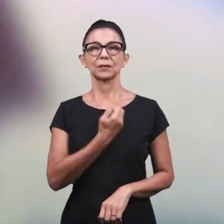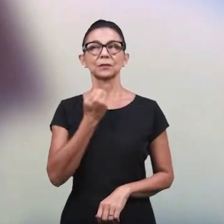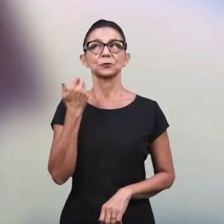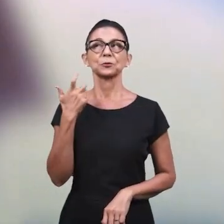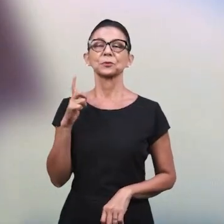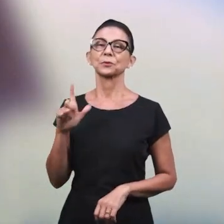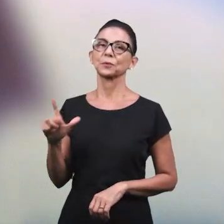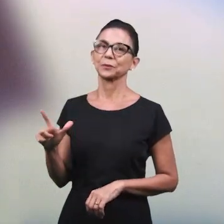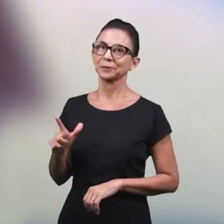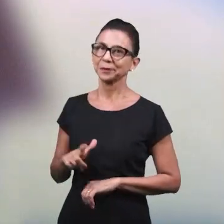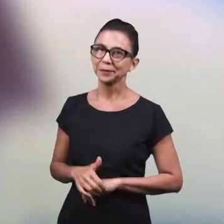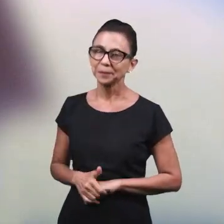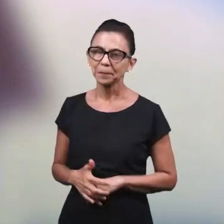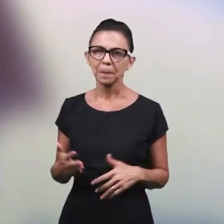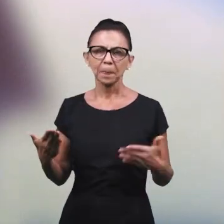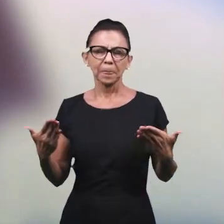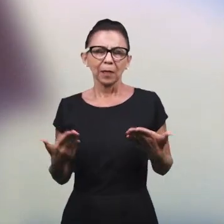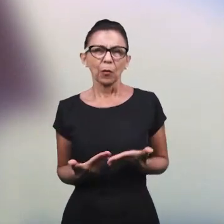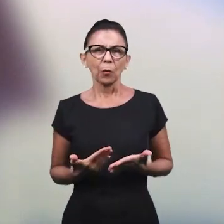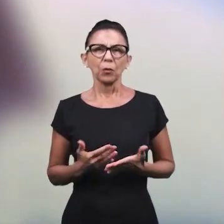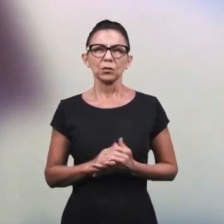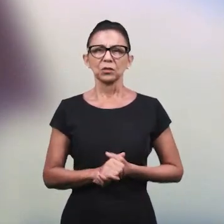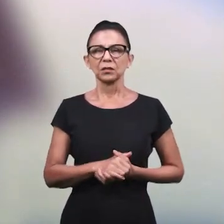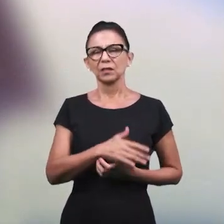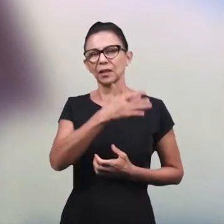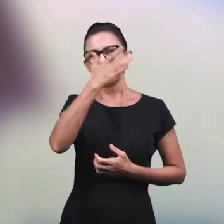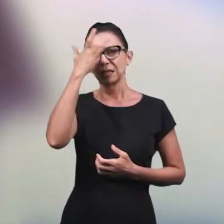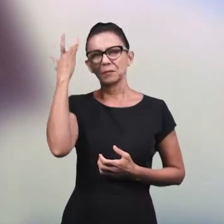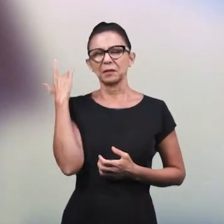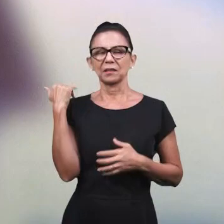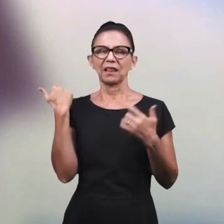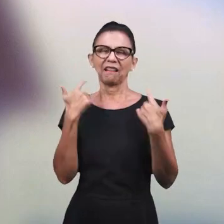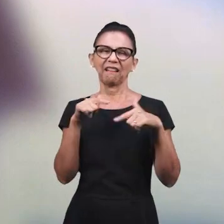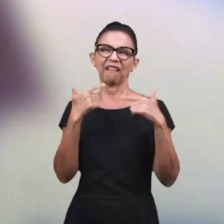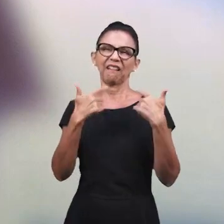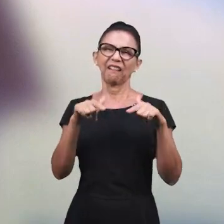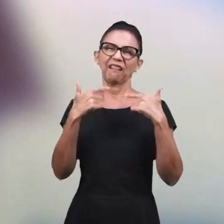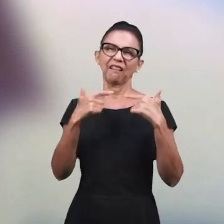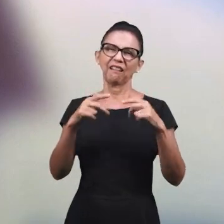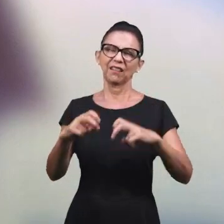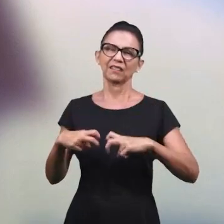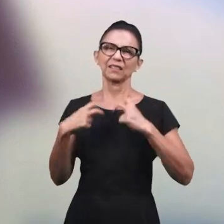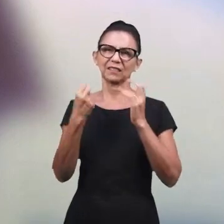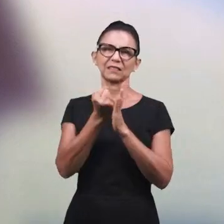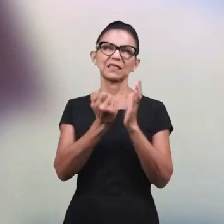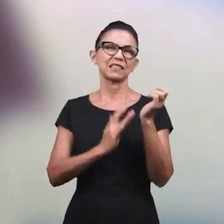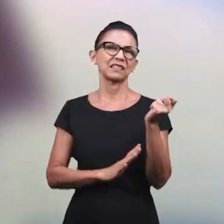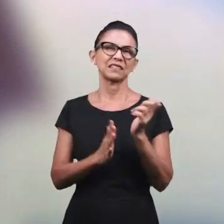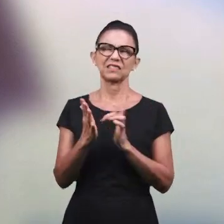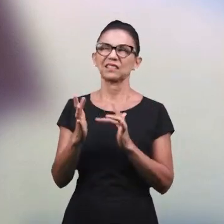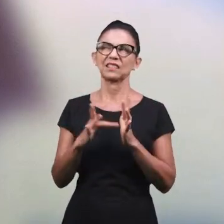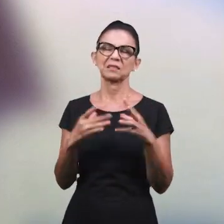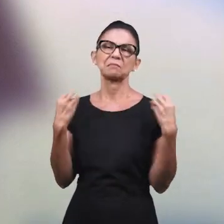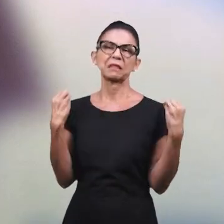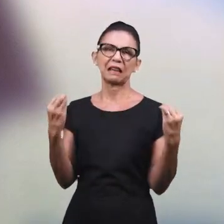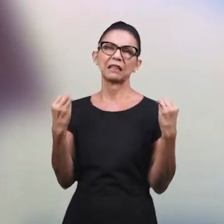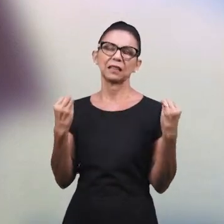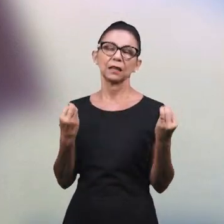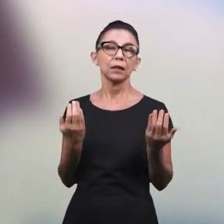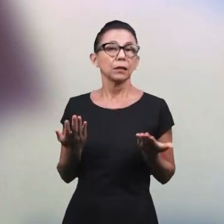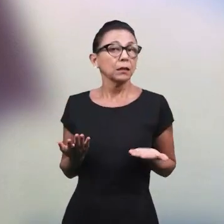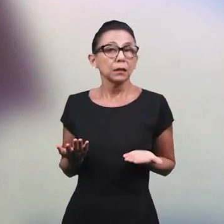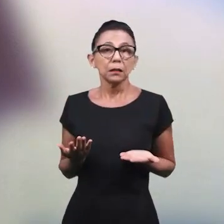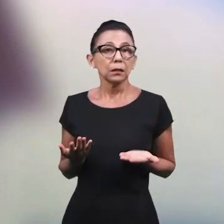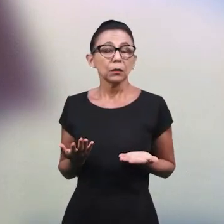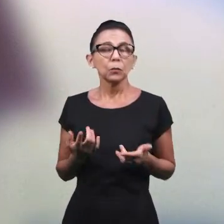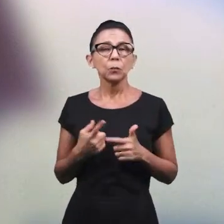salut. Aujourd'hui, beaucoup ne comprennent pas, ne croient pas et même rigolent de la clameur par le sang de Jésus parce qu'ils